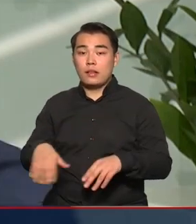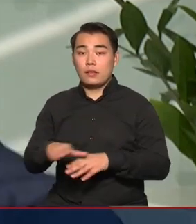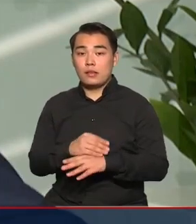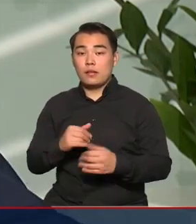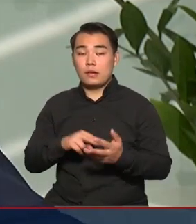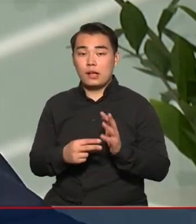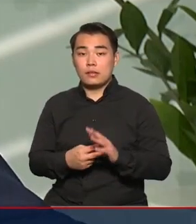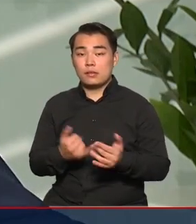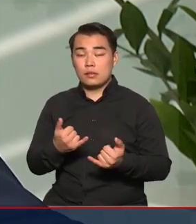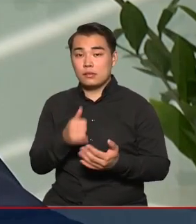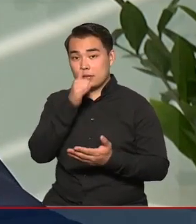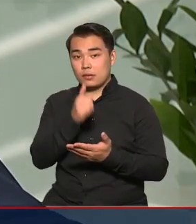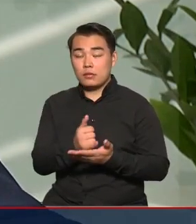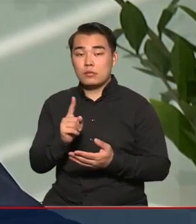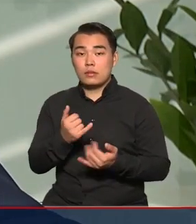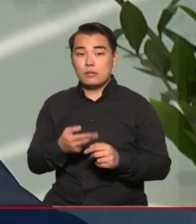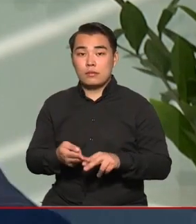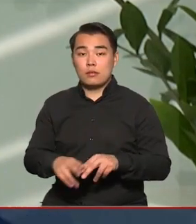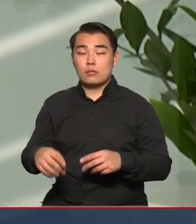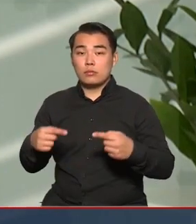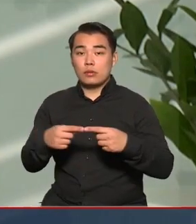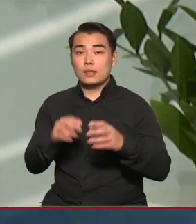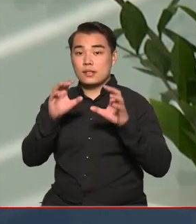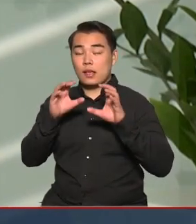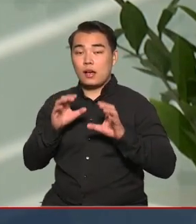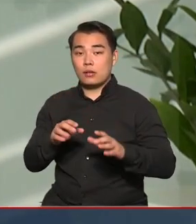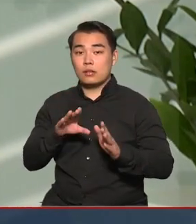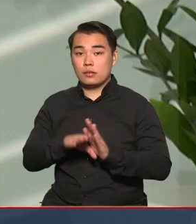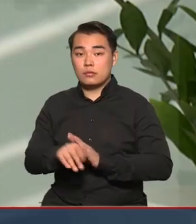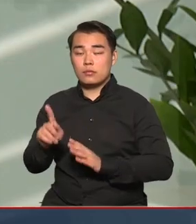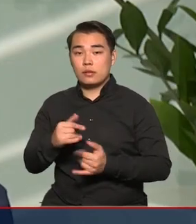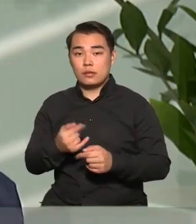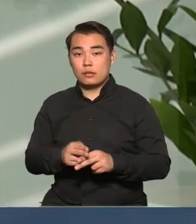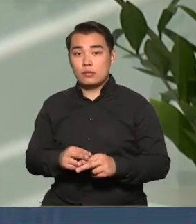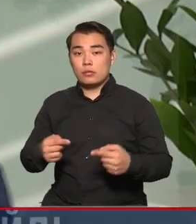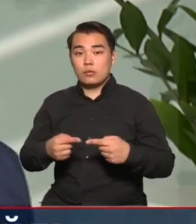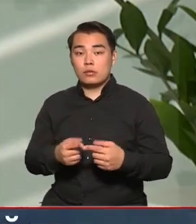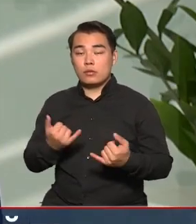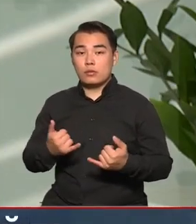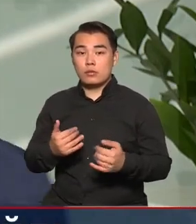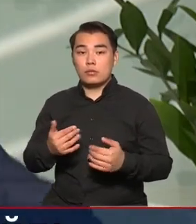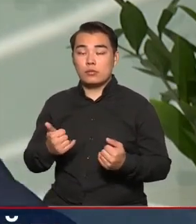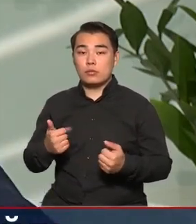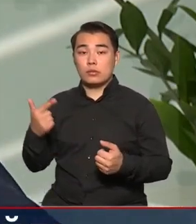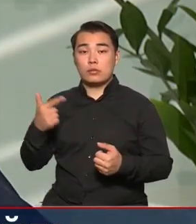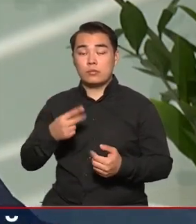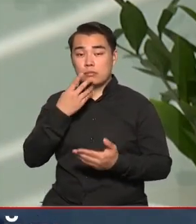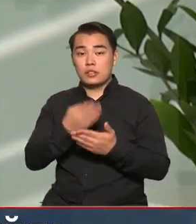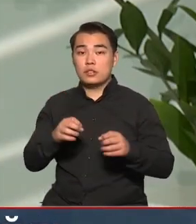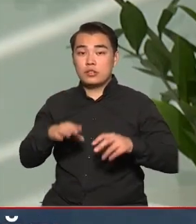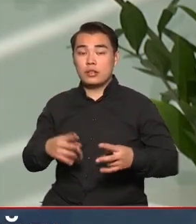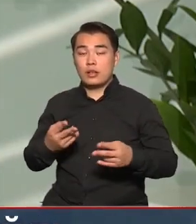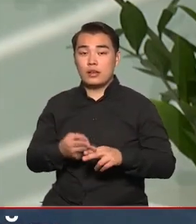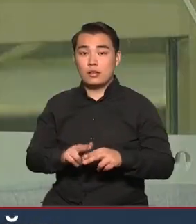факторлар болмас үшін оларға белгілі бір заң аясынан белгілі бір қатаң шешімдер қажет. Міне